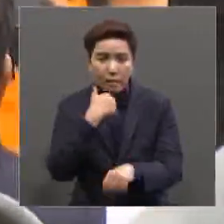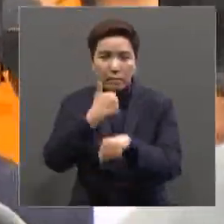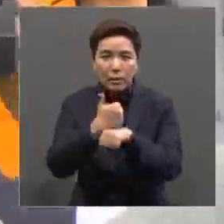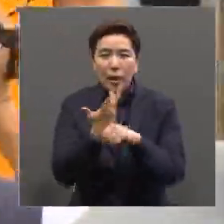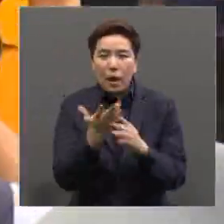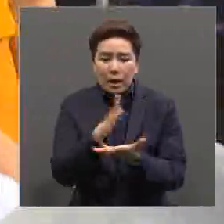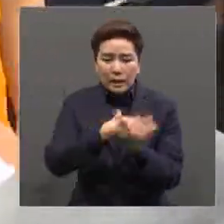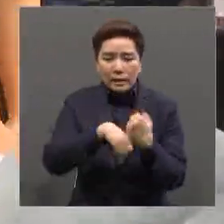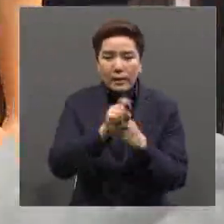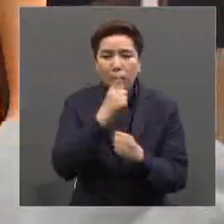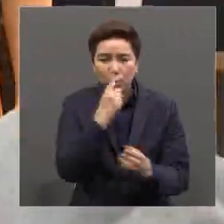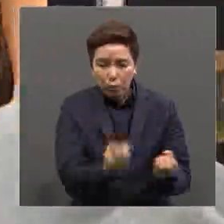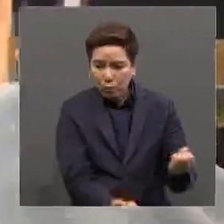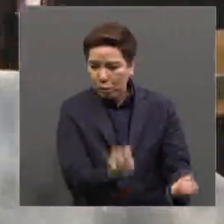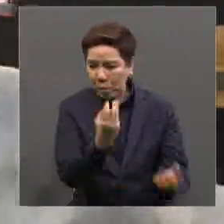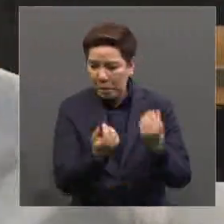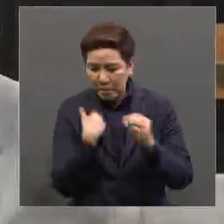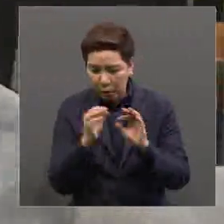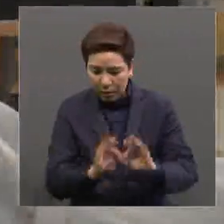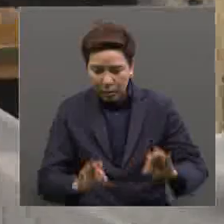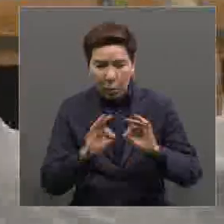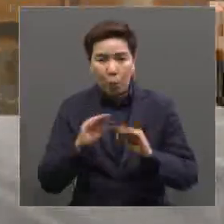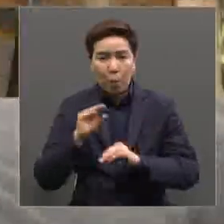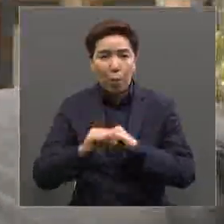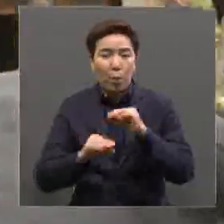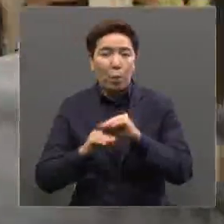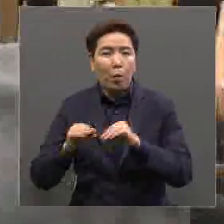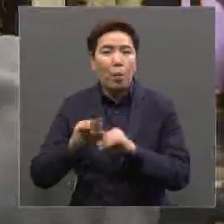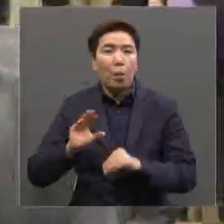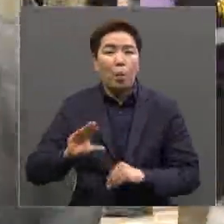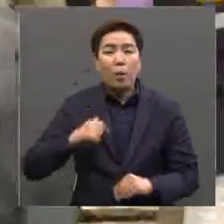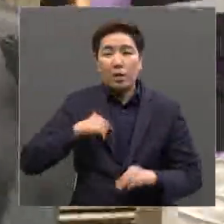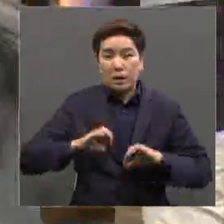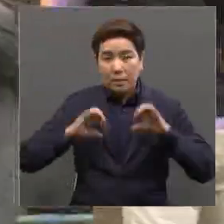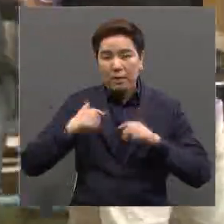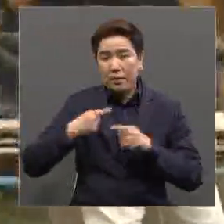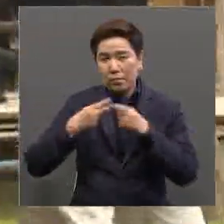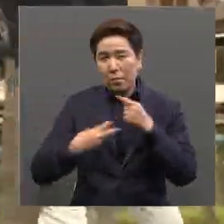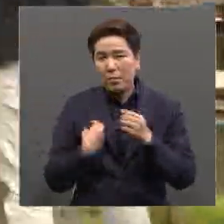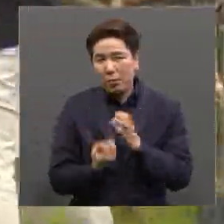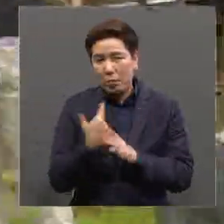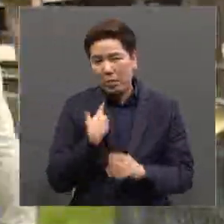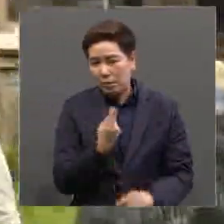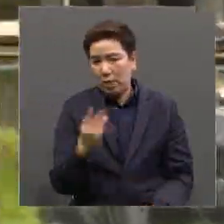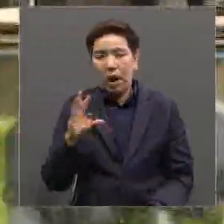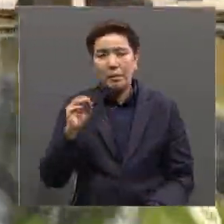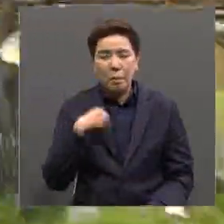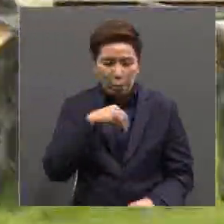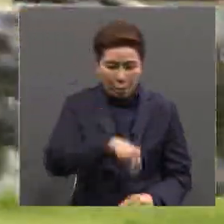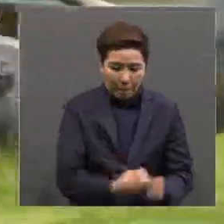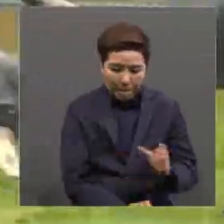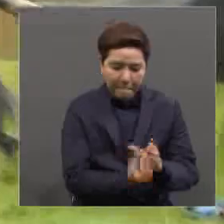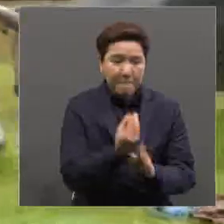มีค่าทางเศรษฐกิจค่ะซึ่งก็เป็นโครงการของรัฐบาลที่มีอยู่58ชนิดก็แนะนำให้ประชาชนที่ปลูกไว้ในบ้